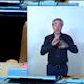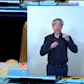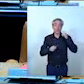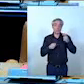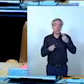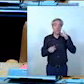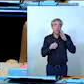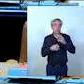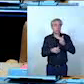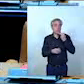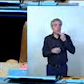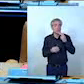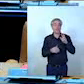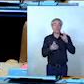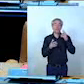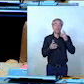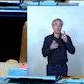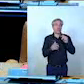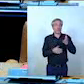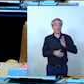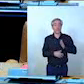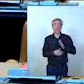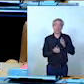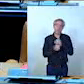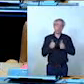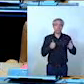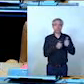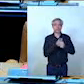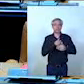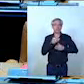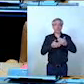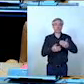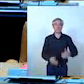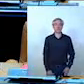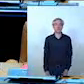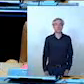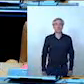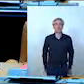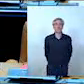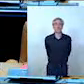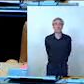ressources naturelles et Bordeaux sera un acteur très volontaire en la matière. Merci, Monsieur le maire.